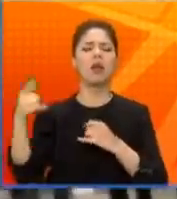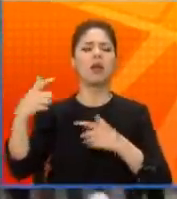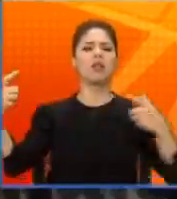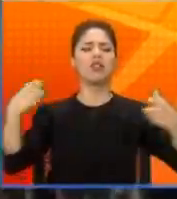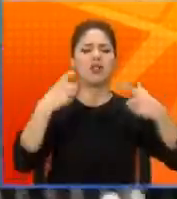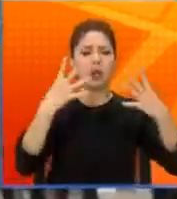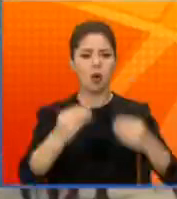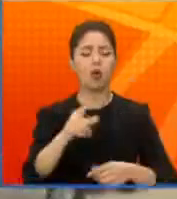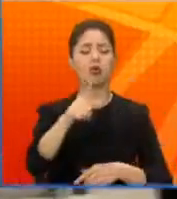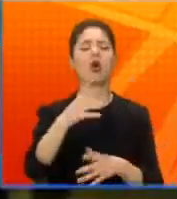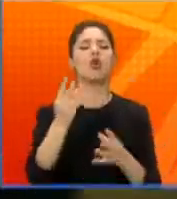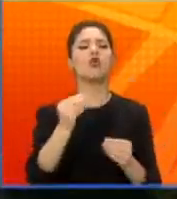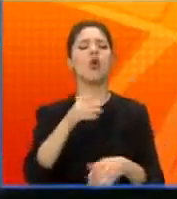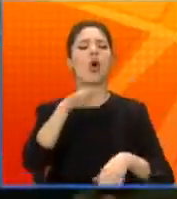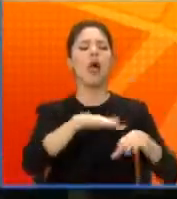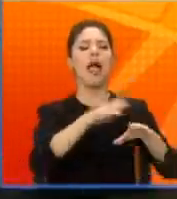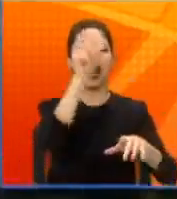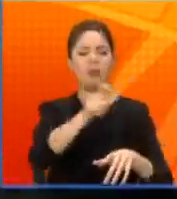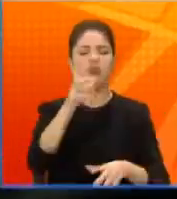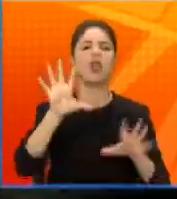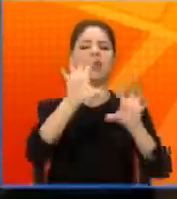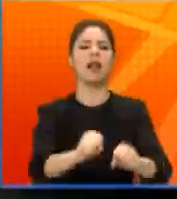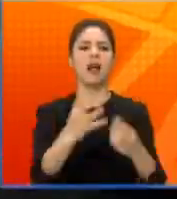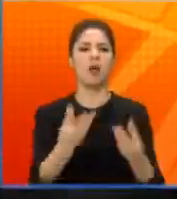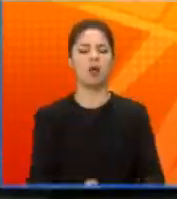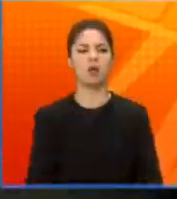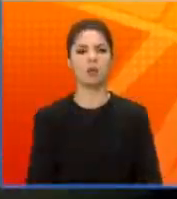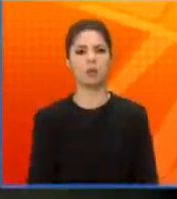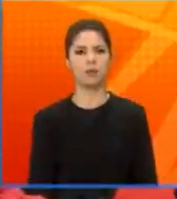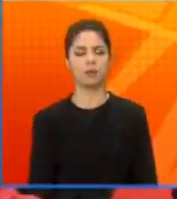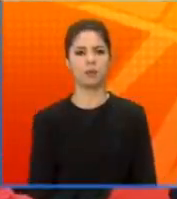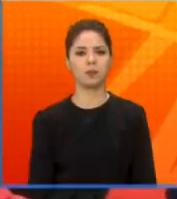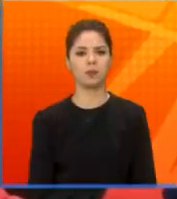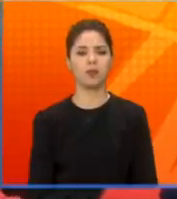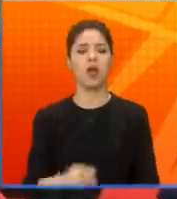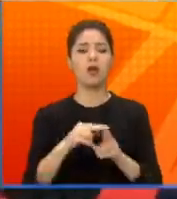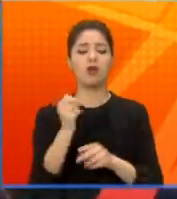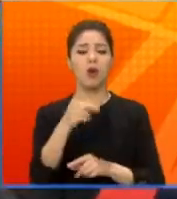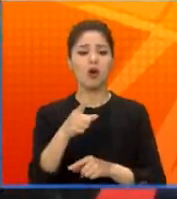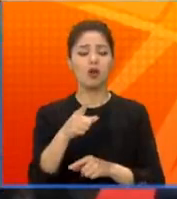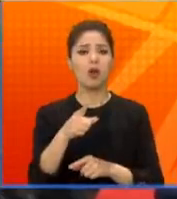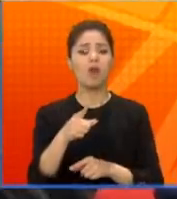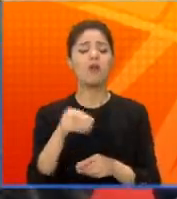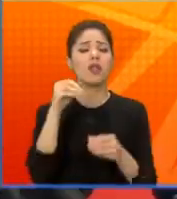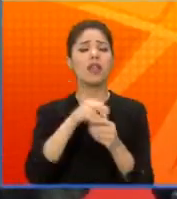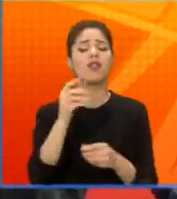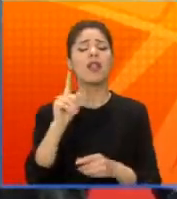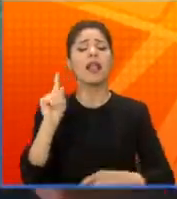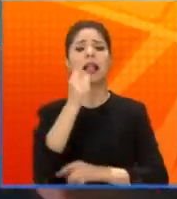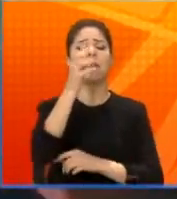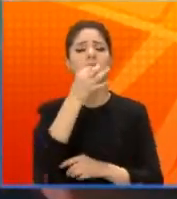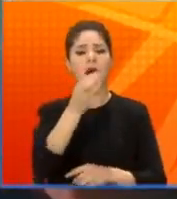Olaylarda çok sayıda gösterici yaralandı. Koronavirüsle ilgili ilginç bir haber